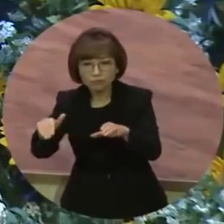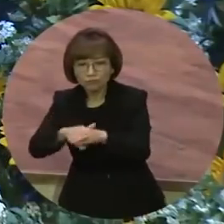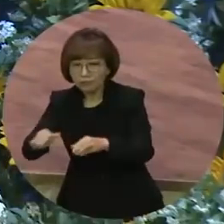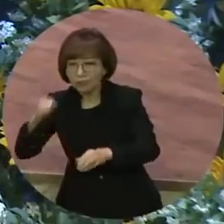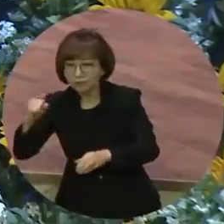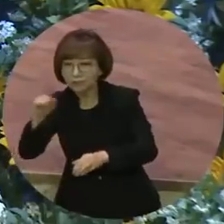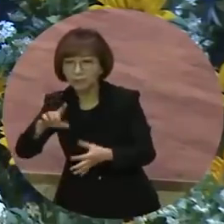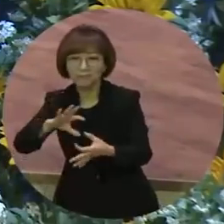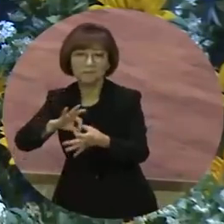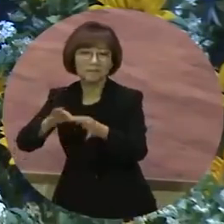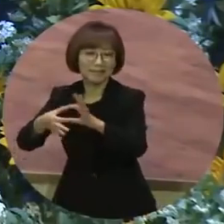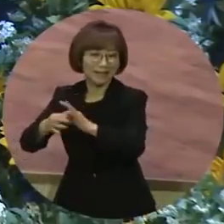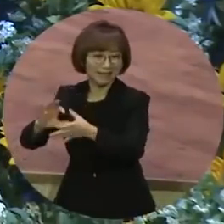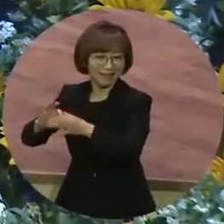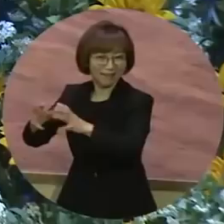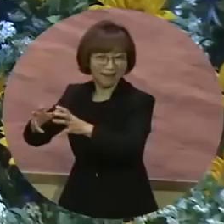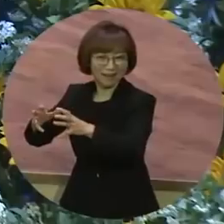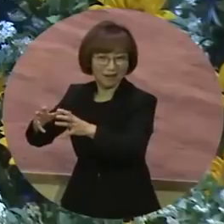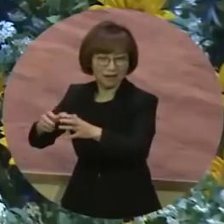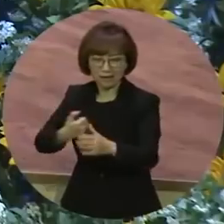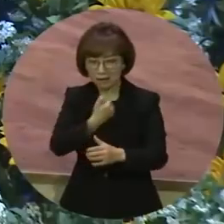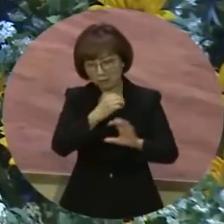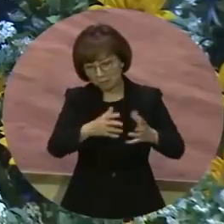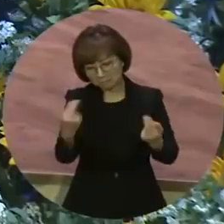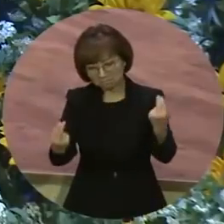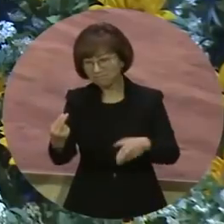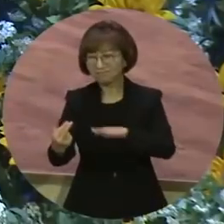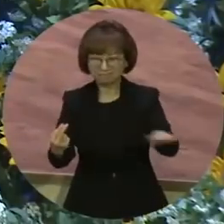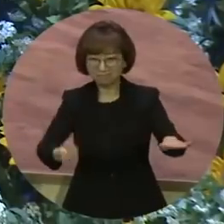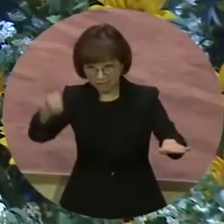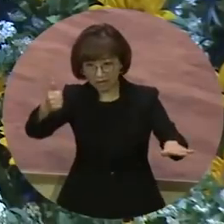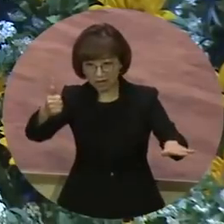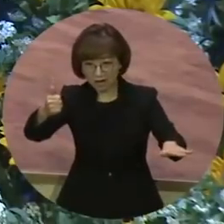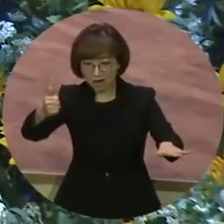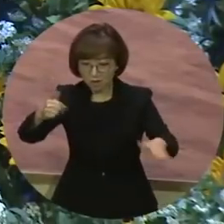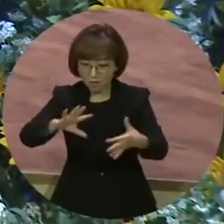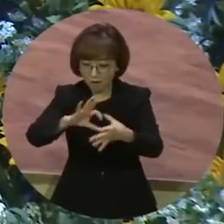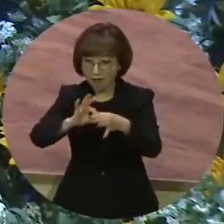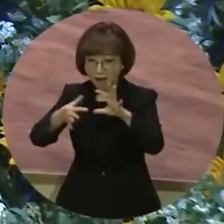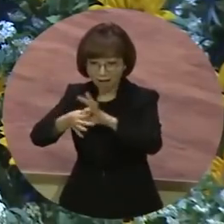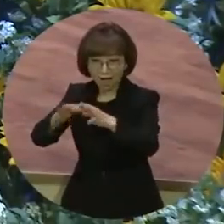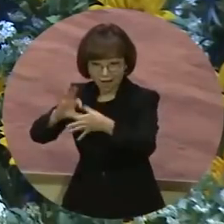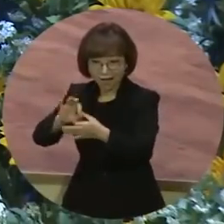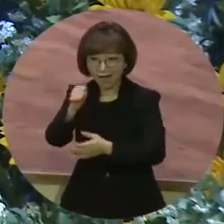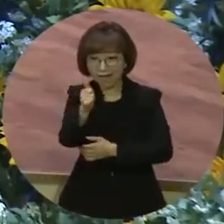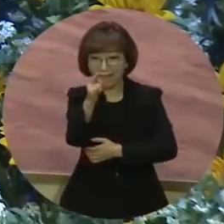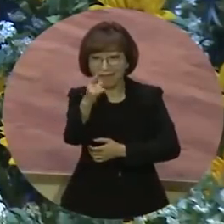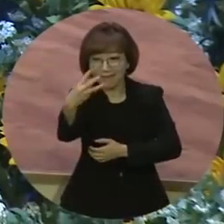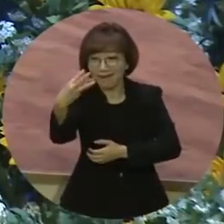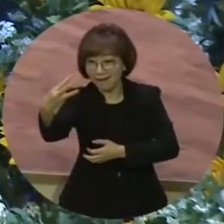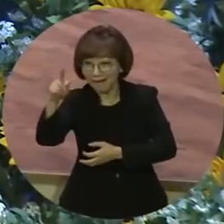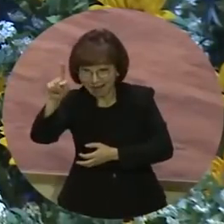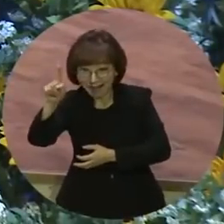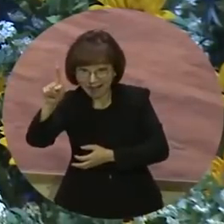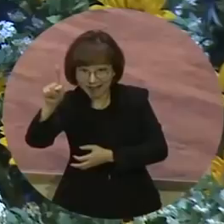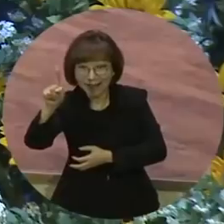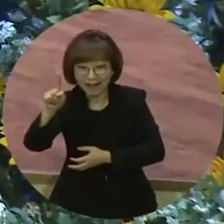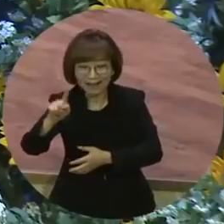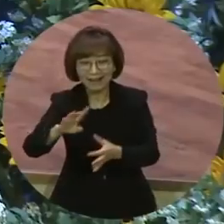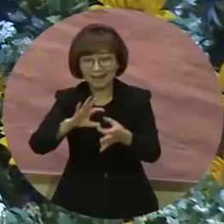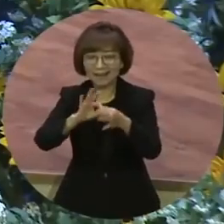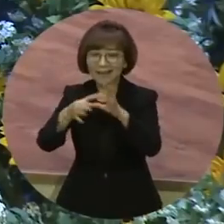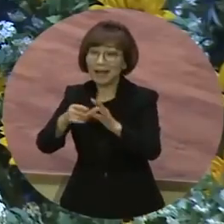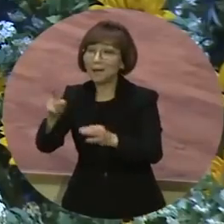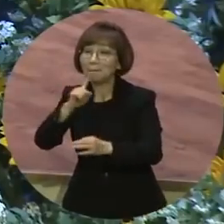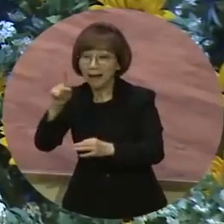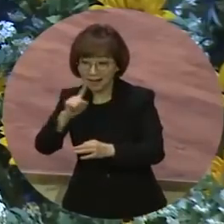문화, 헬라 문화, 헬라어, 헬라다. 그래서 이 신약 성경이요. 헬라어로 번역이 된 거요. 헬라어로.